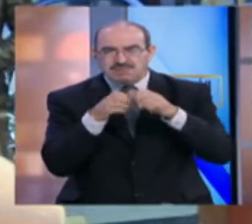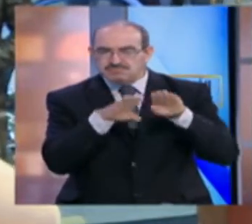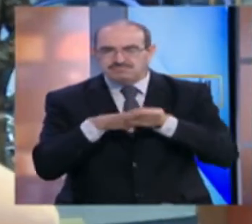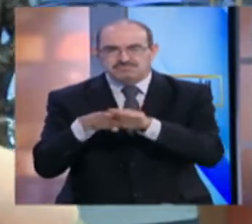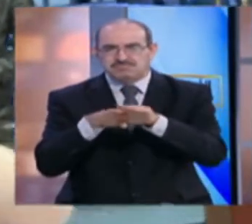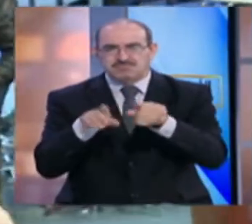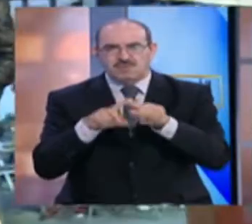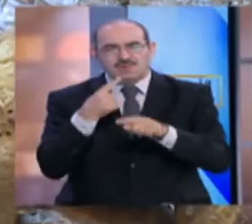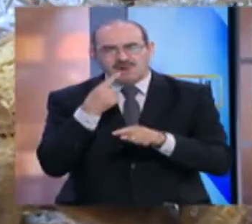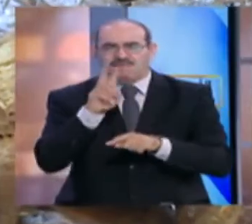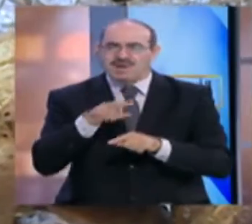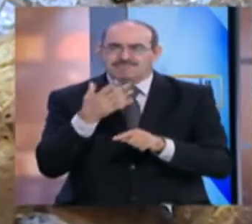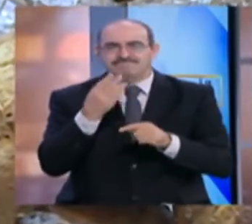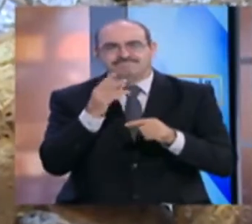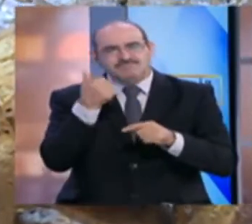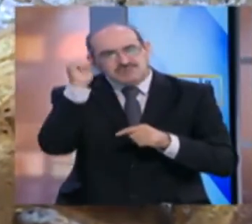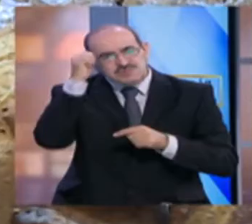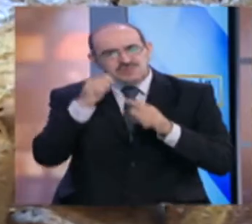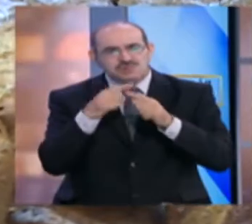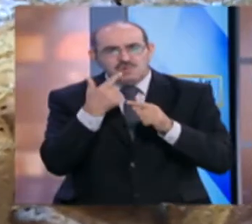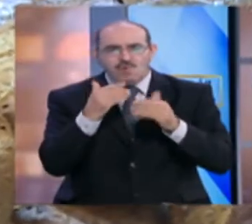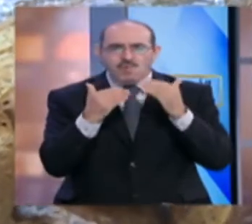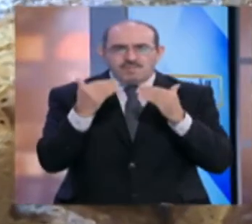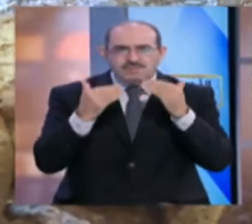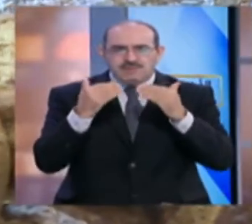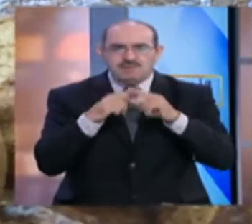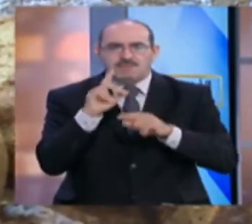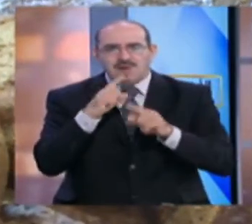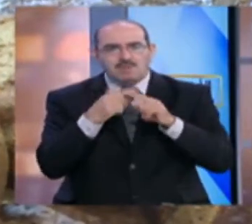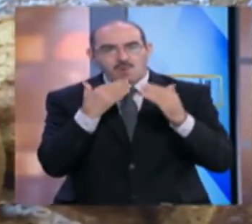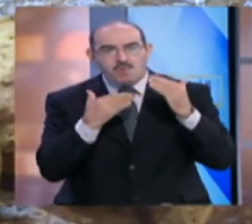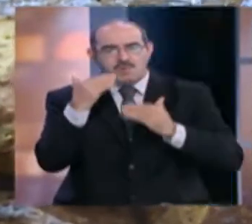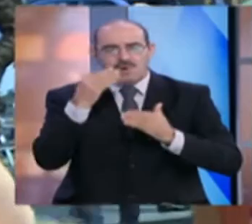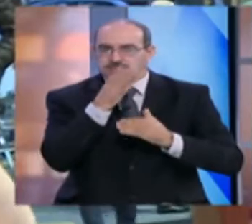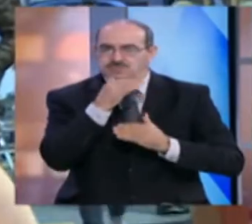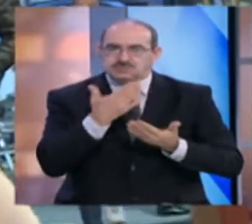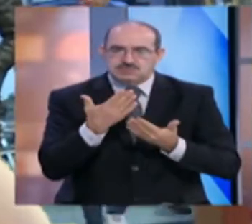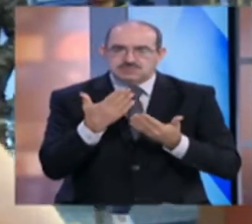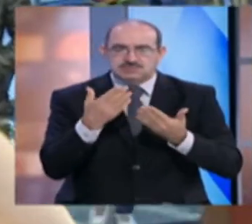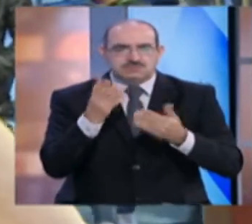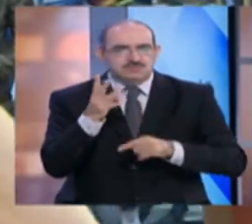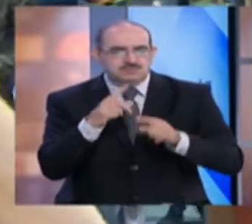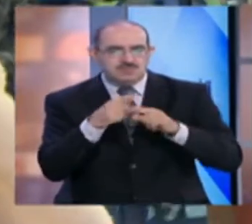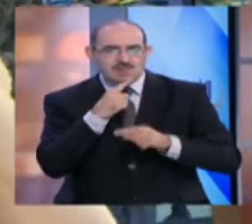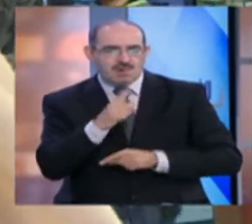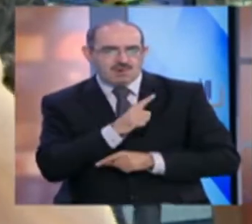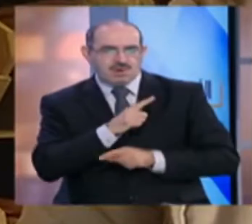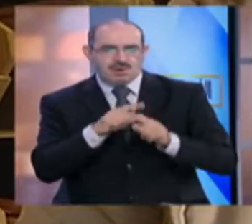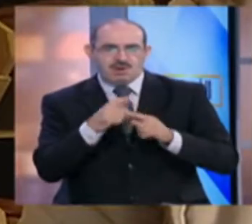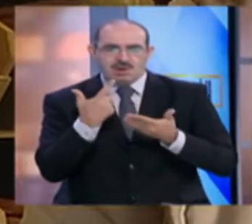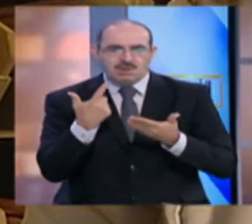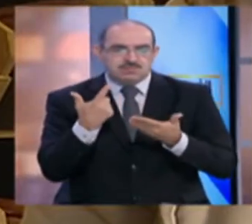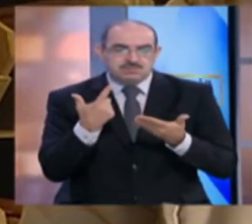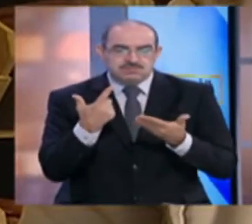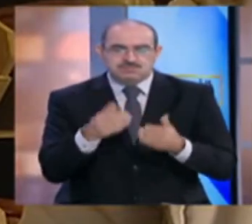هكذا تدعم شوية في الخبز الخبازين والآخر على بها قاعد بري واحد ماهوش طالع البري على كل حال ولا عندنا أزمة فيه ولا.